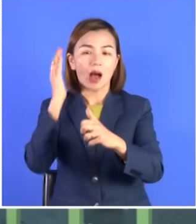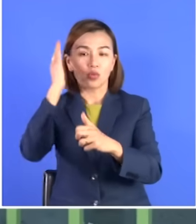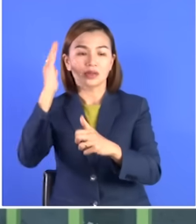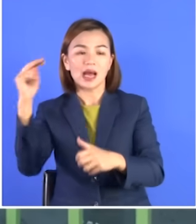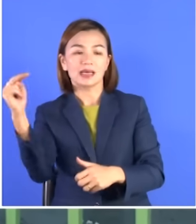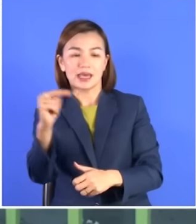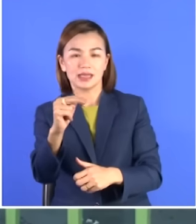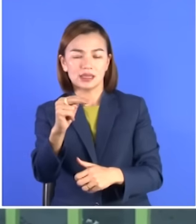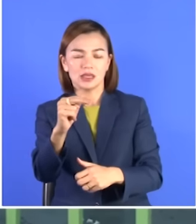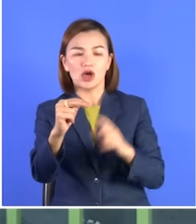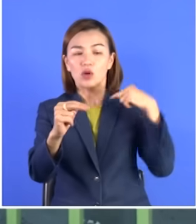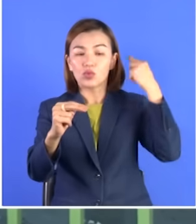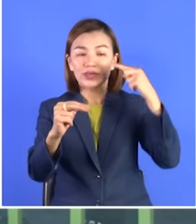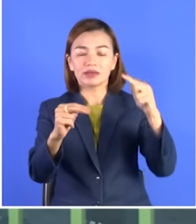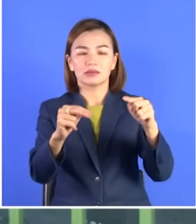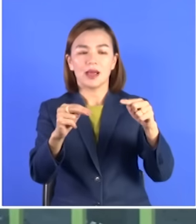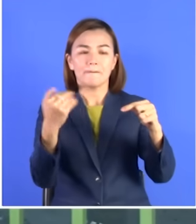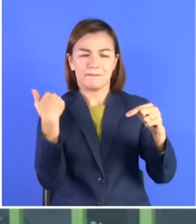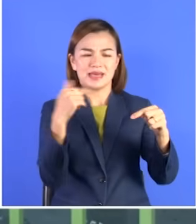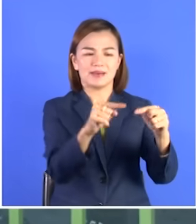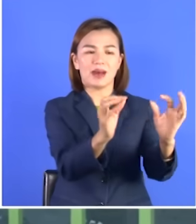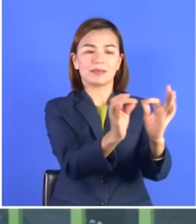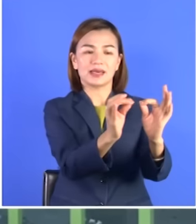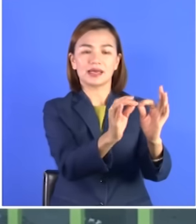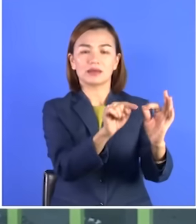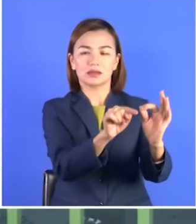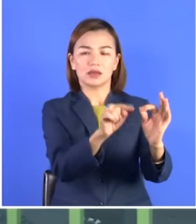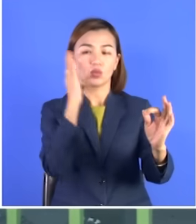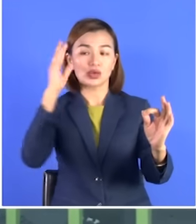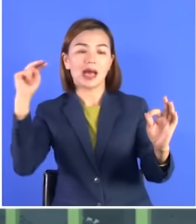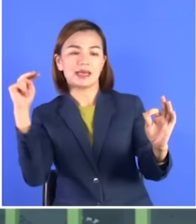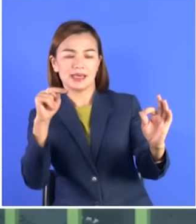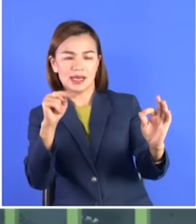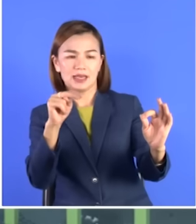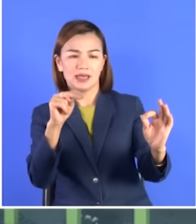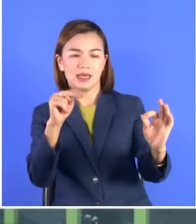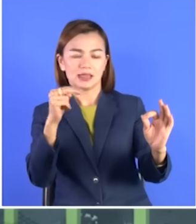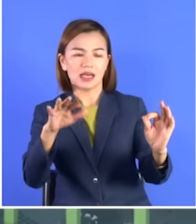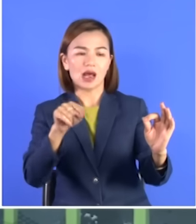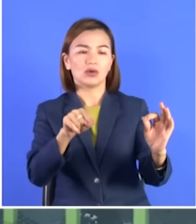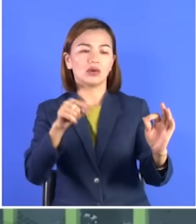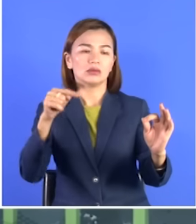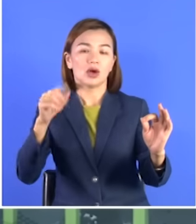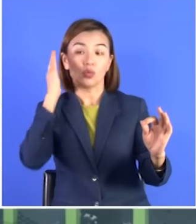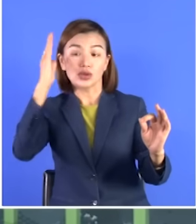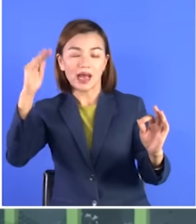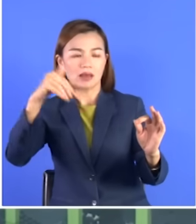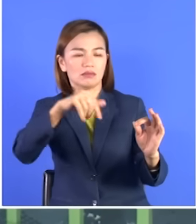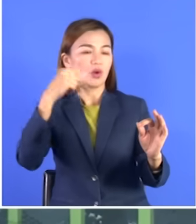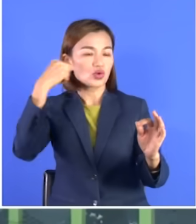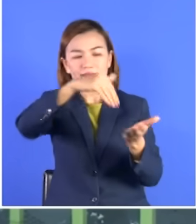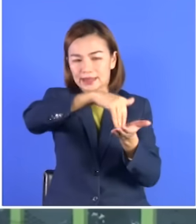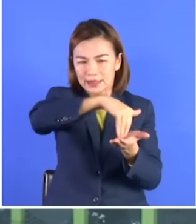ผู้ชายอีกคนนึงอย่างเงี้ยอืมก็คือนั่นเสร็จปุ๊บก็ให้ผู้หญิงอ่ะออกจากบ้าน